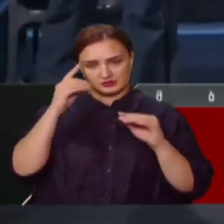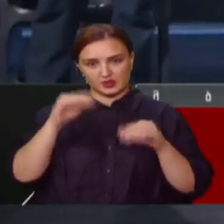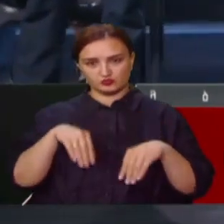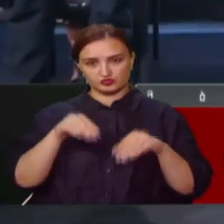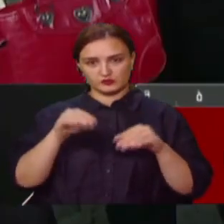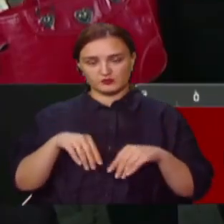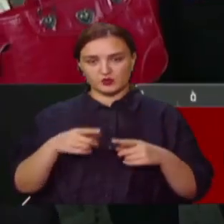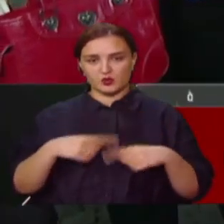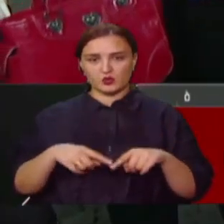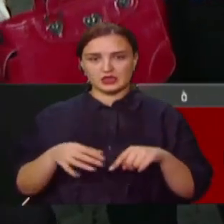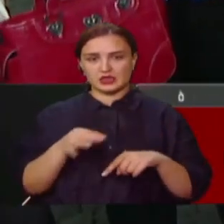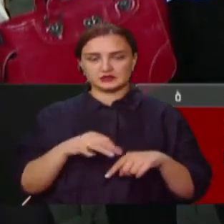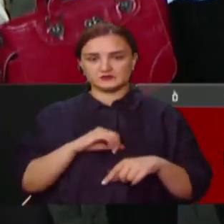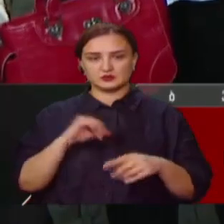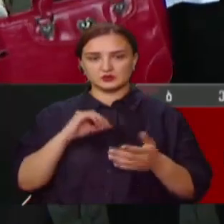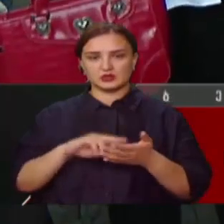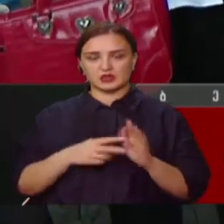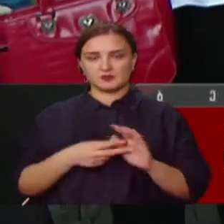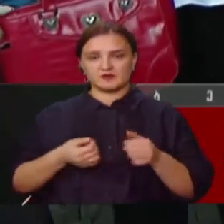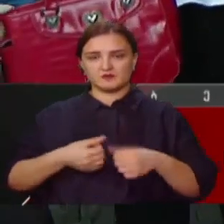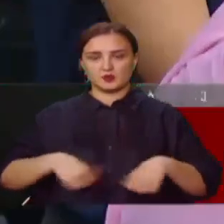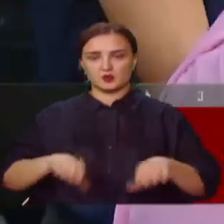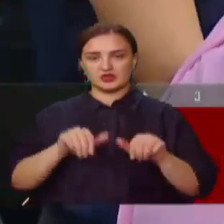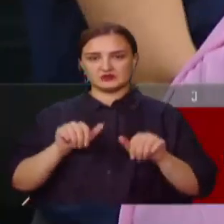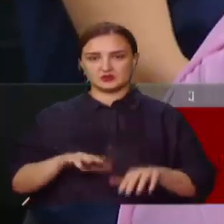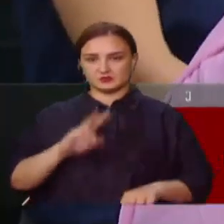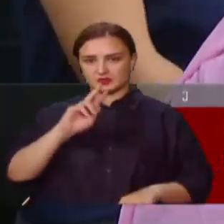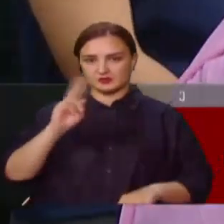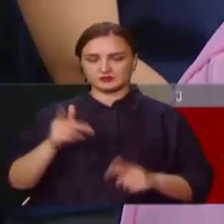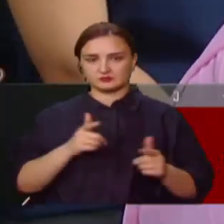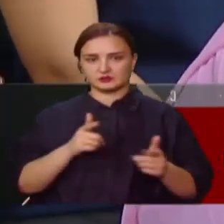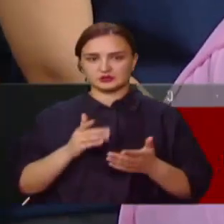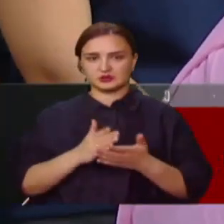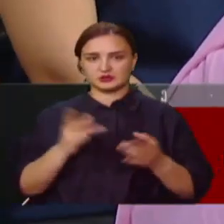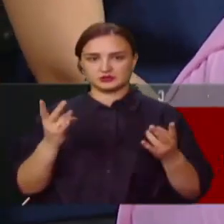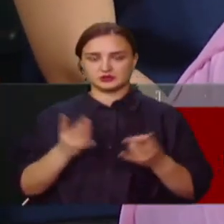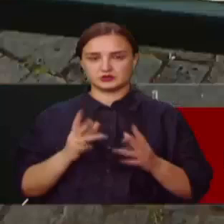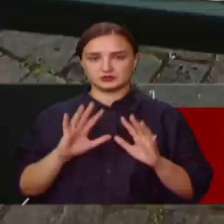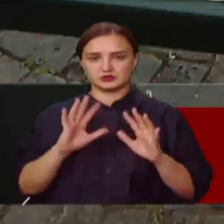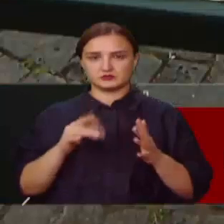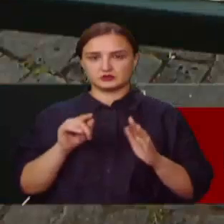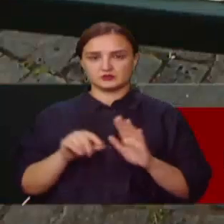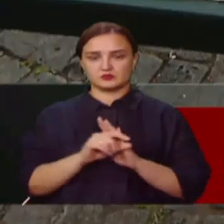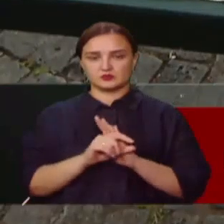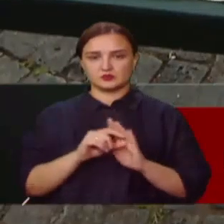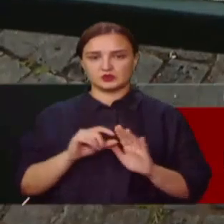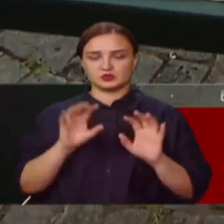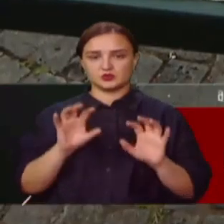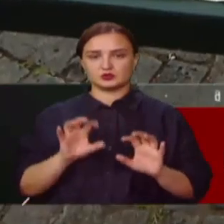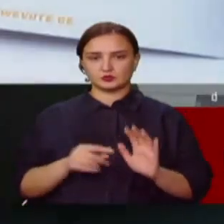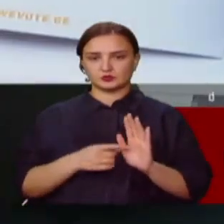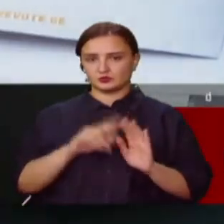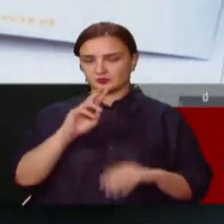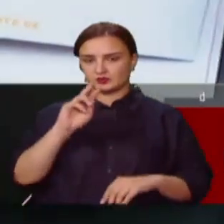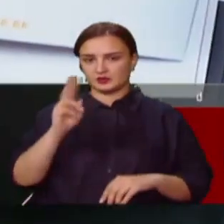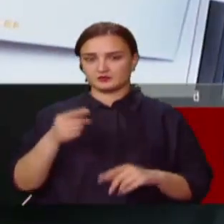თავად ორგანიზაცია გეგმავს ბიუროს გადაწყვეტილება გაასაჩივროს. მზად არიან საჭიროების შემთხვევაში იმ მუხლის კონსტიტუციურობაც გაასაჩივრონ,